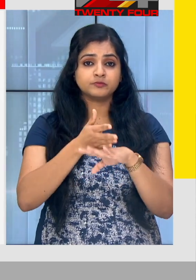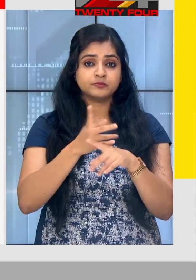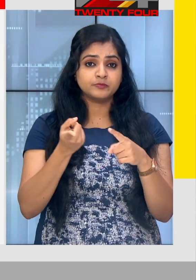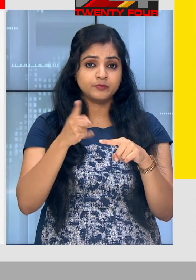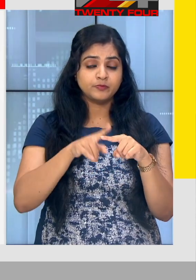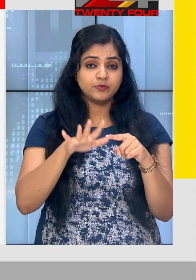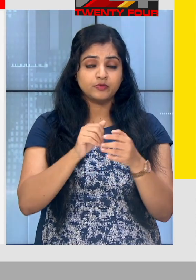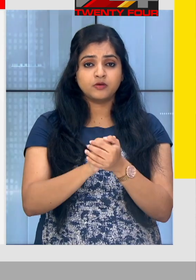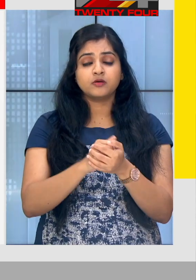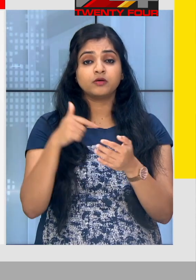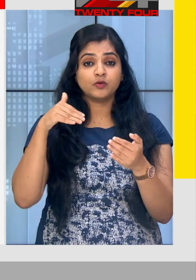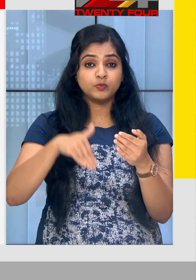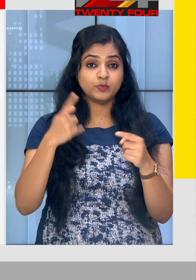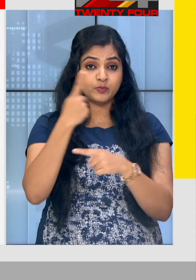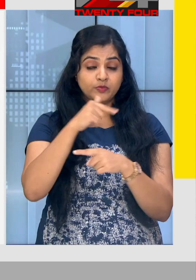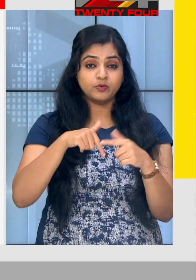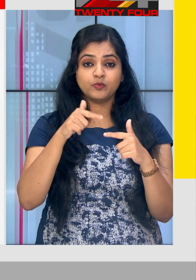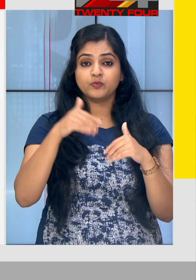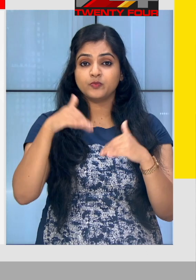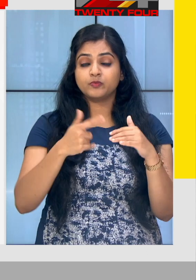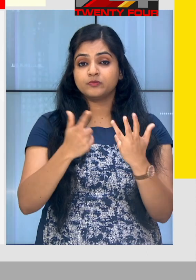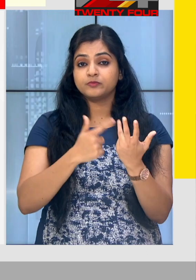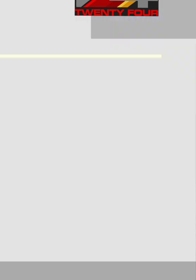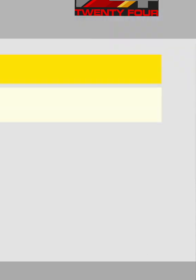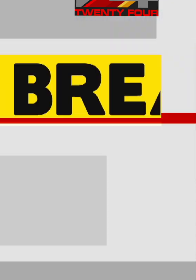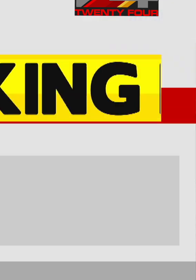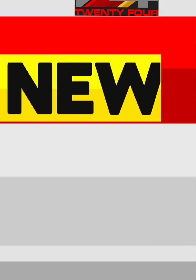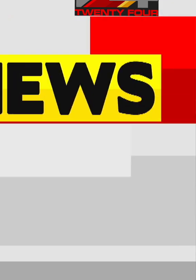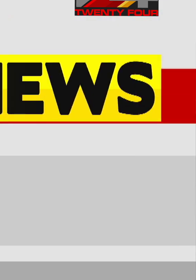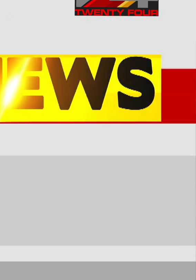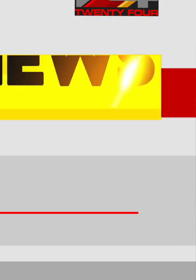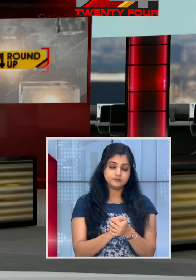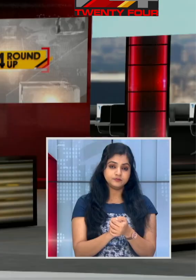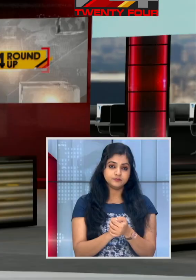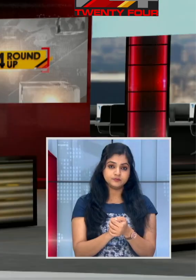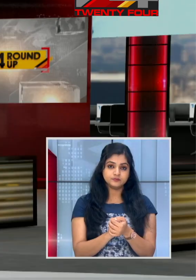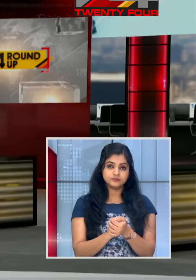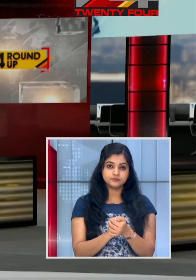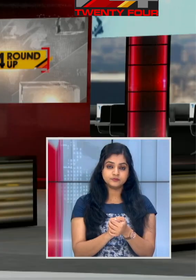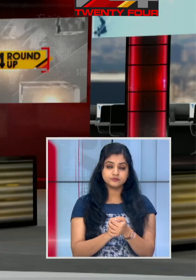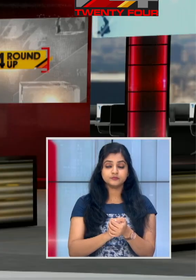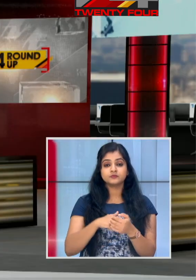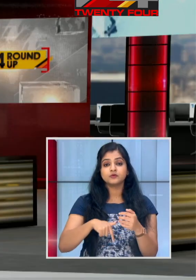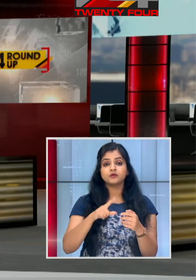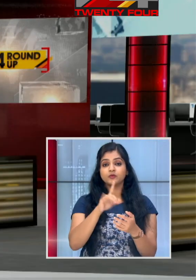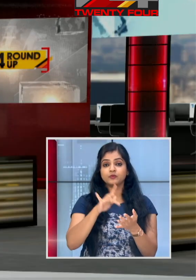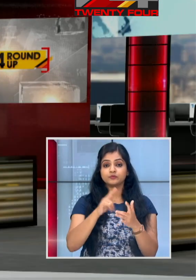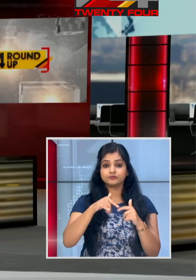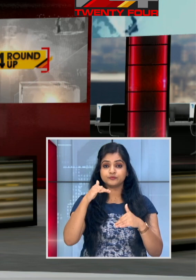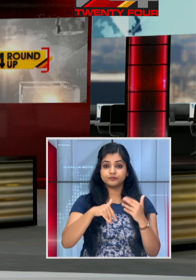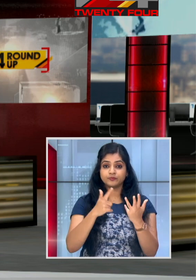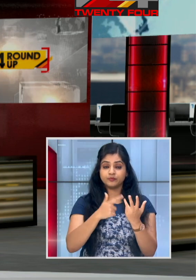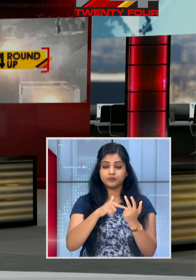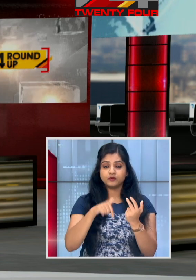പൊതുവെ സമാധാനപരമാണ് വോട്ടെണ്ണൽ. ശരി, ബൽറാമാണ് വിവരങ്ങൾ നൽകിയത്. ബംഗാളിൽ തദ്ദേശ തെരഞ്ഞെടുപ്പ് വോട്ടെണ്ണൽ പുരോഗമിക്കുകയാണ്.